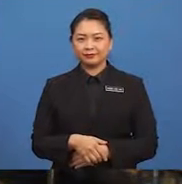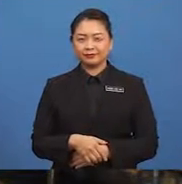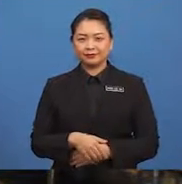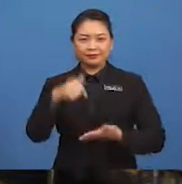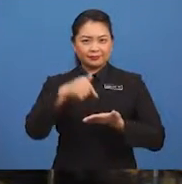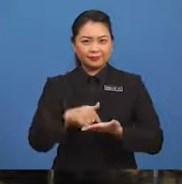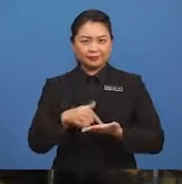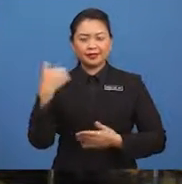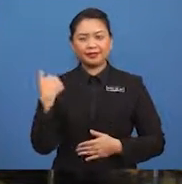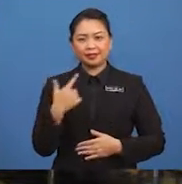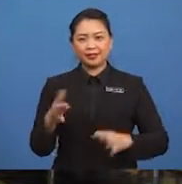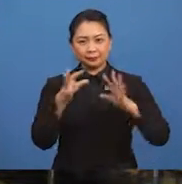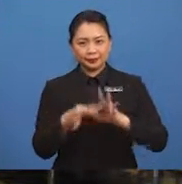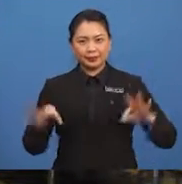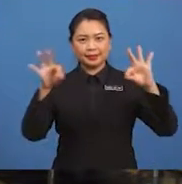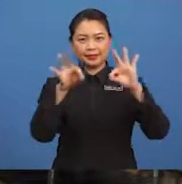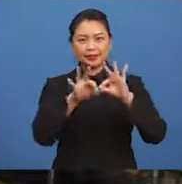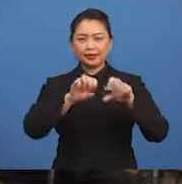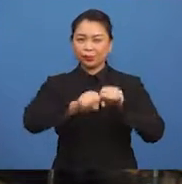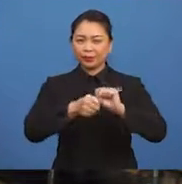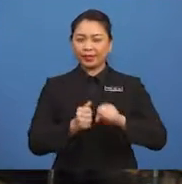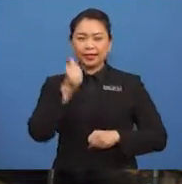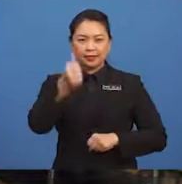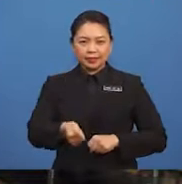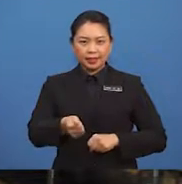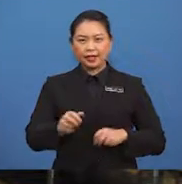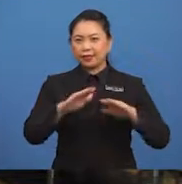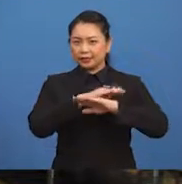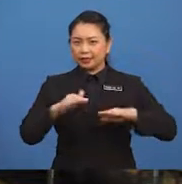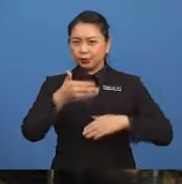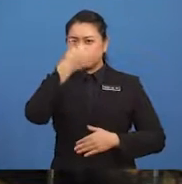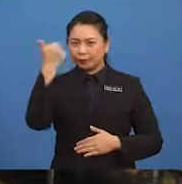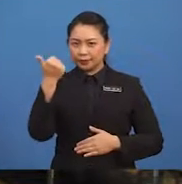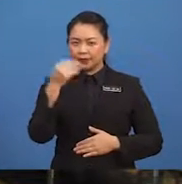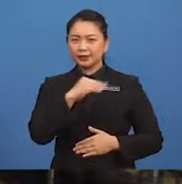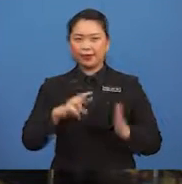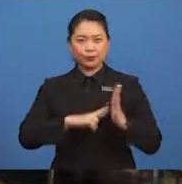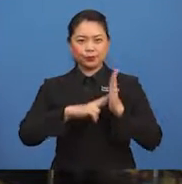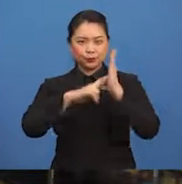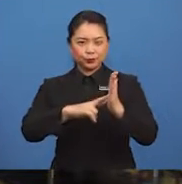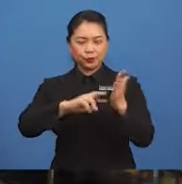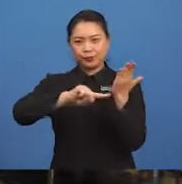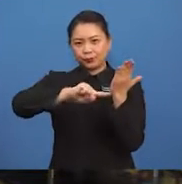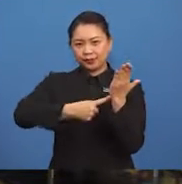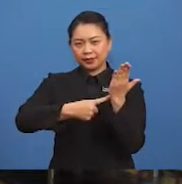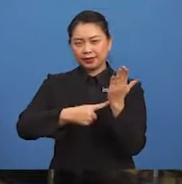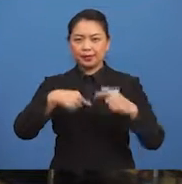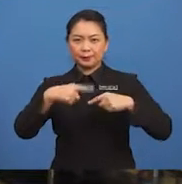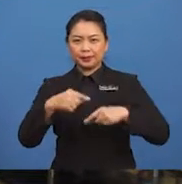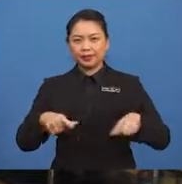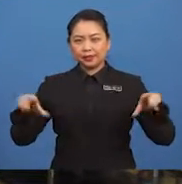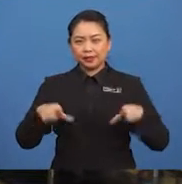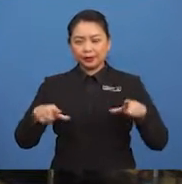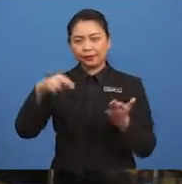Ini adalah penting supaya anda tidak lupa dan dapat merujuk semula apabila melakukan